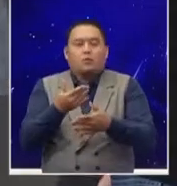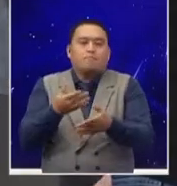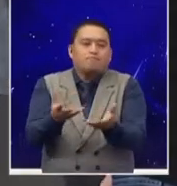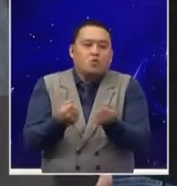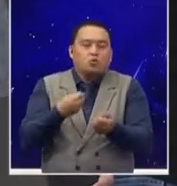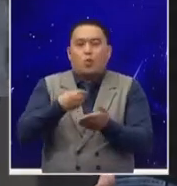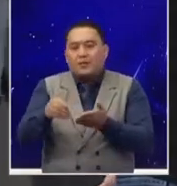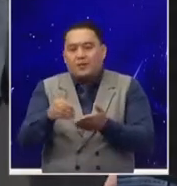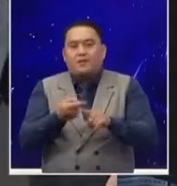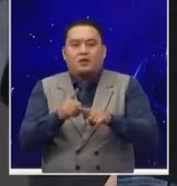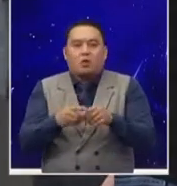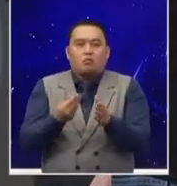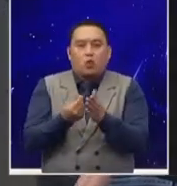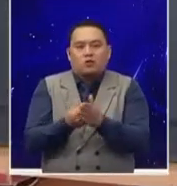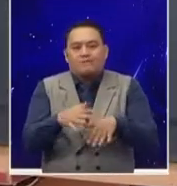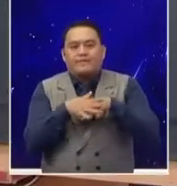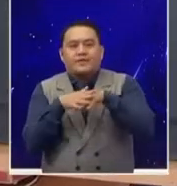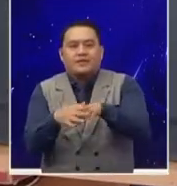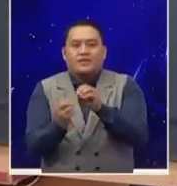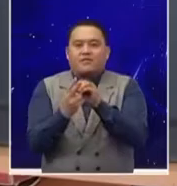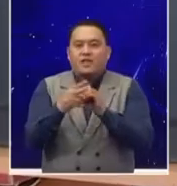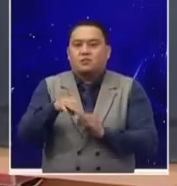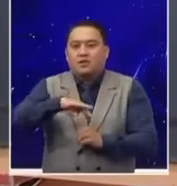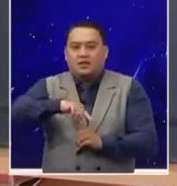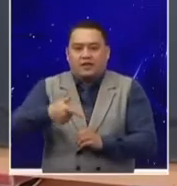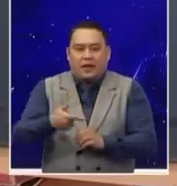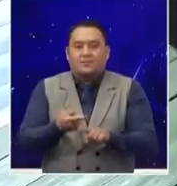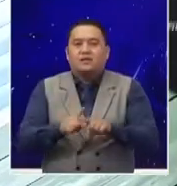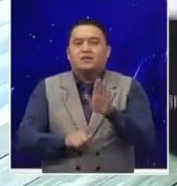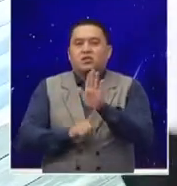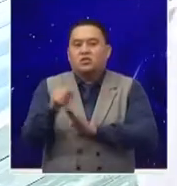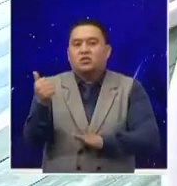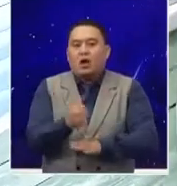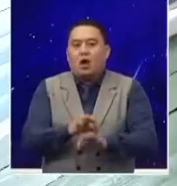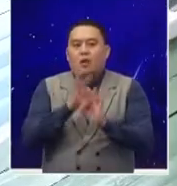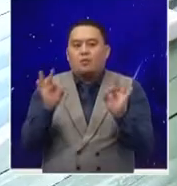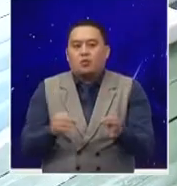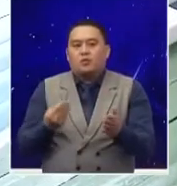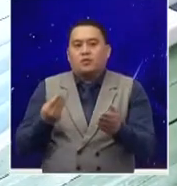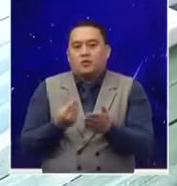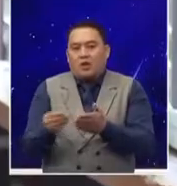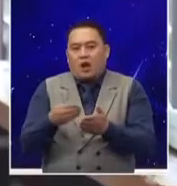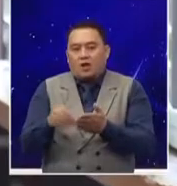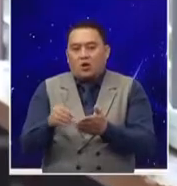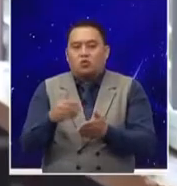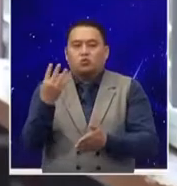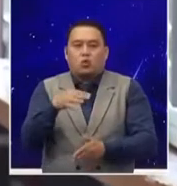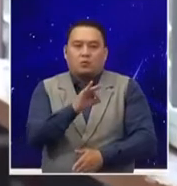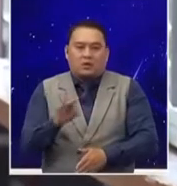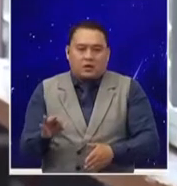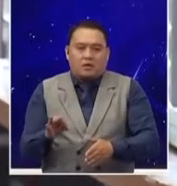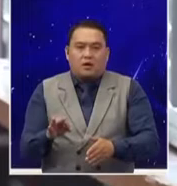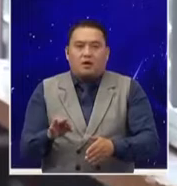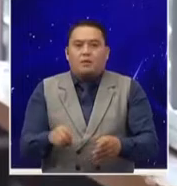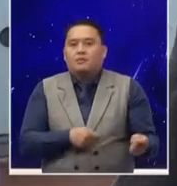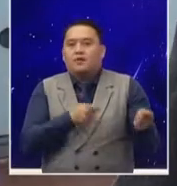Для решения проблемы из бюджета специально выделено 12 миллиардов тенге. На начало недели объем закупленной техники составил 40%. В очередной